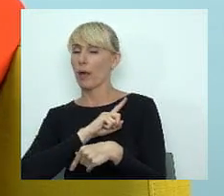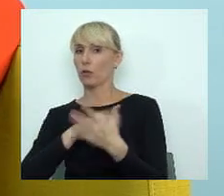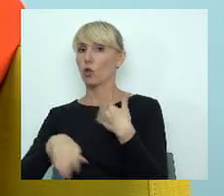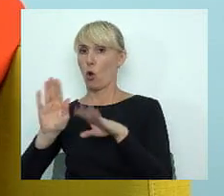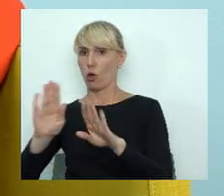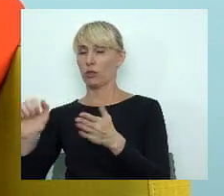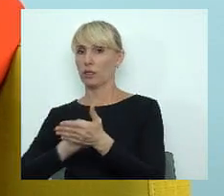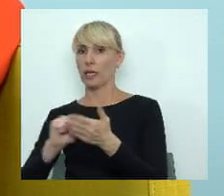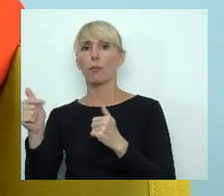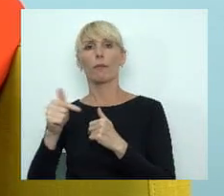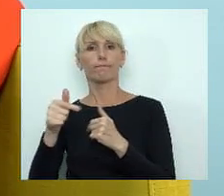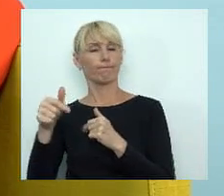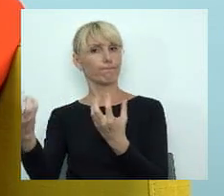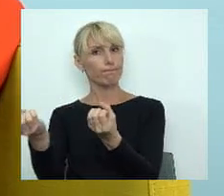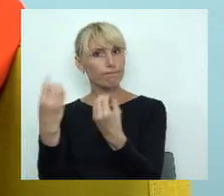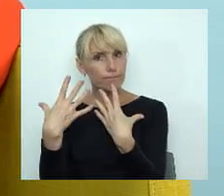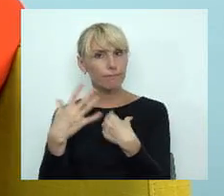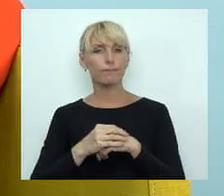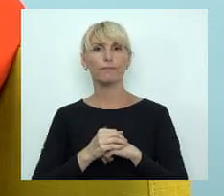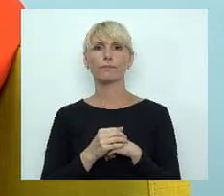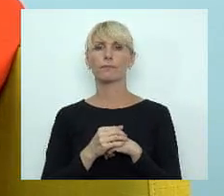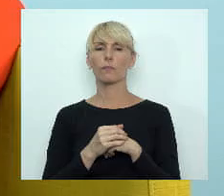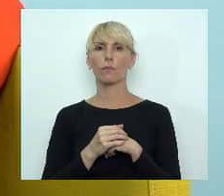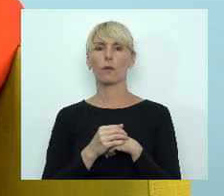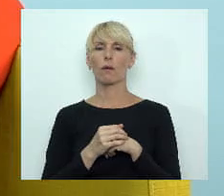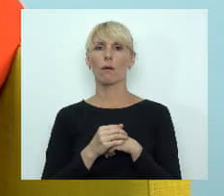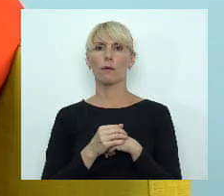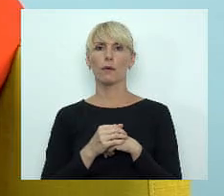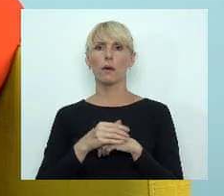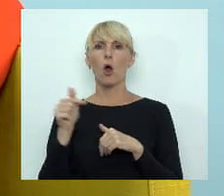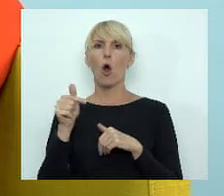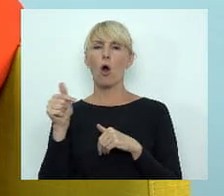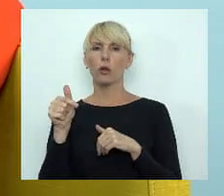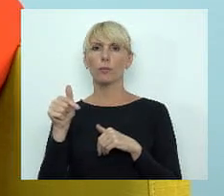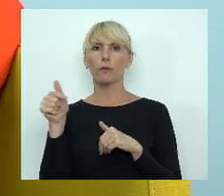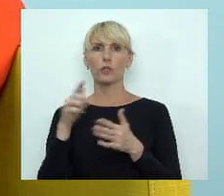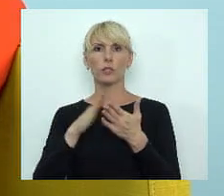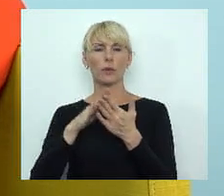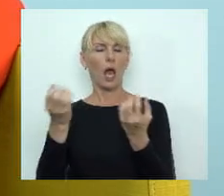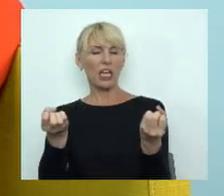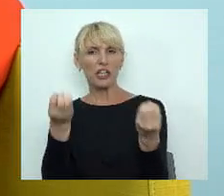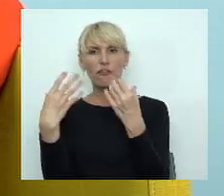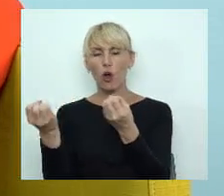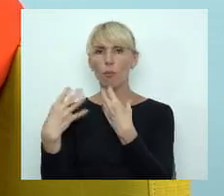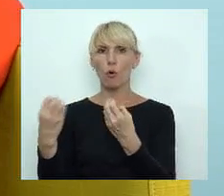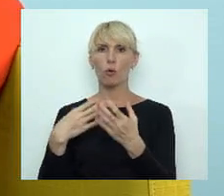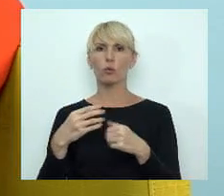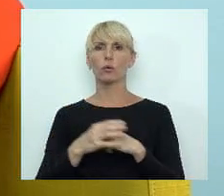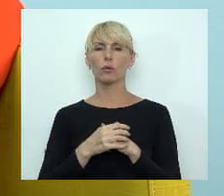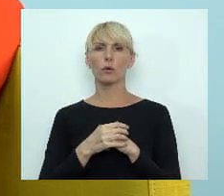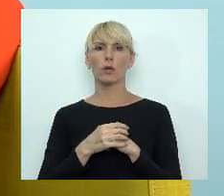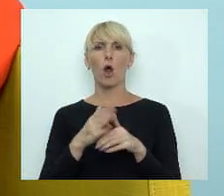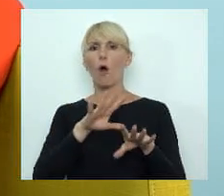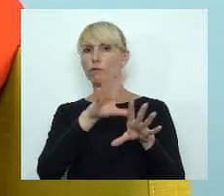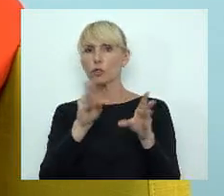widzenia przepisów rozporządzenia, to inspektor ochrony danych ma być tym, który informuje